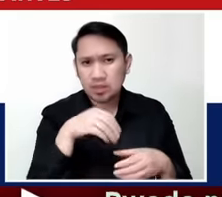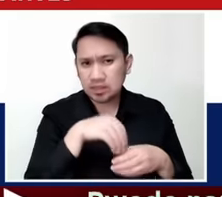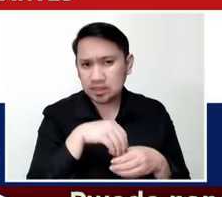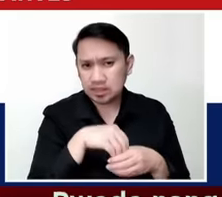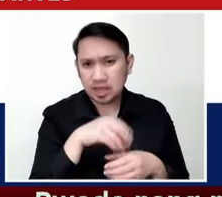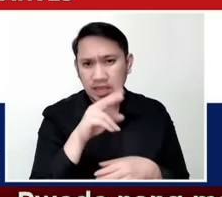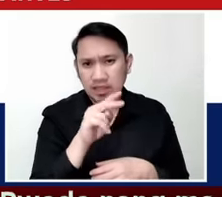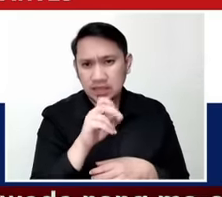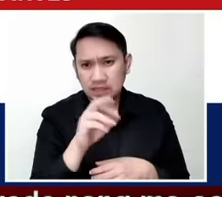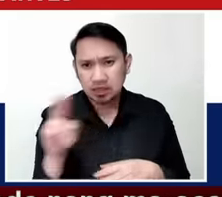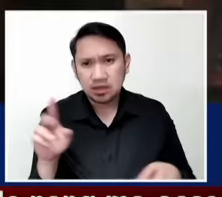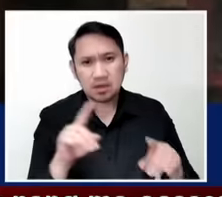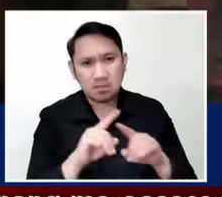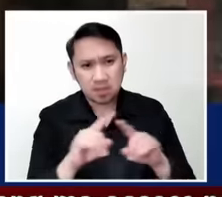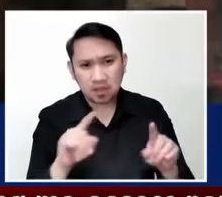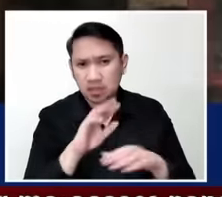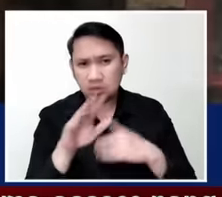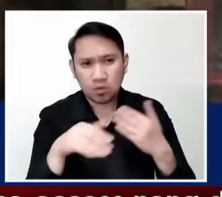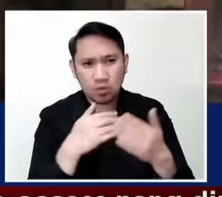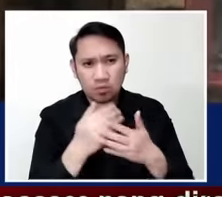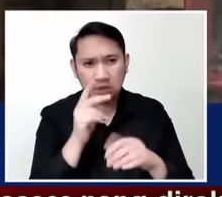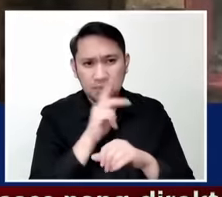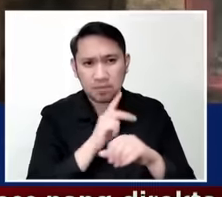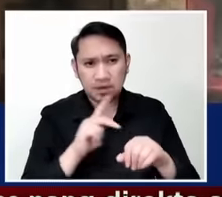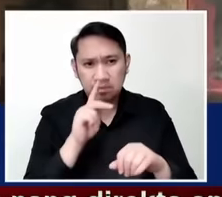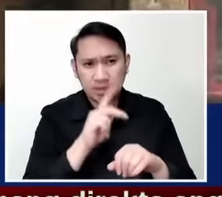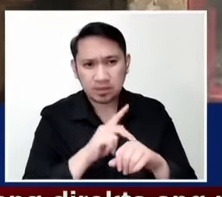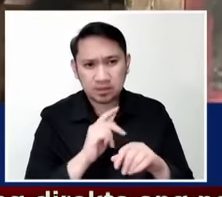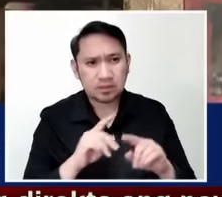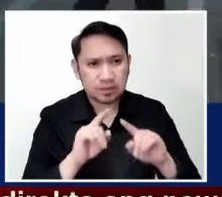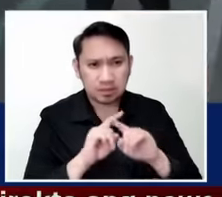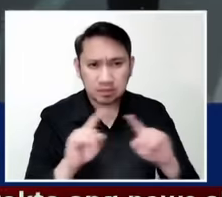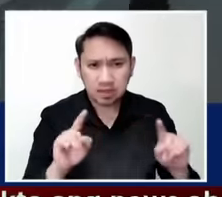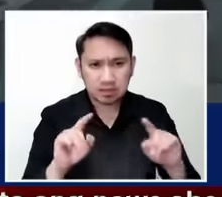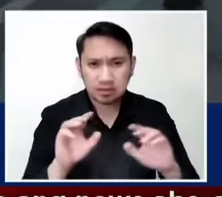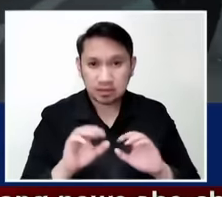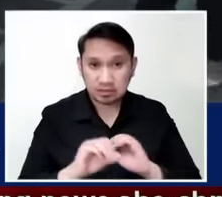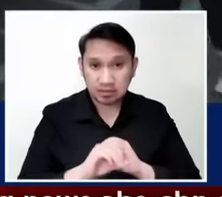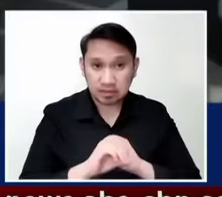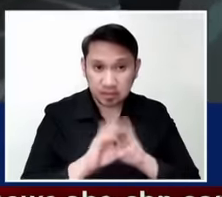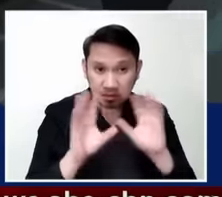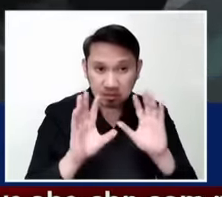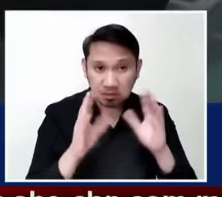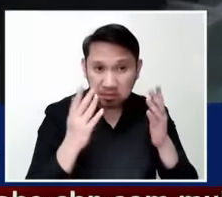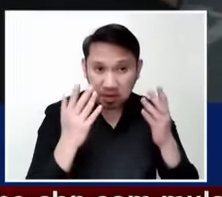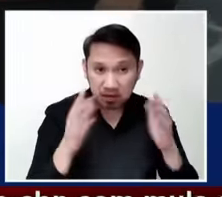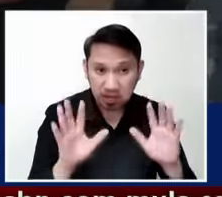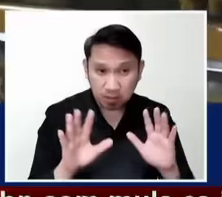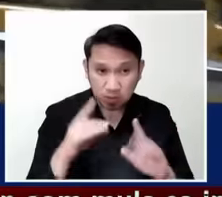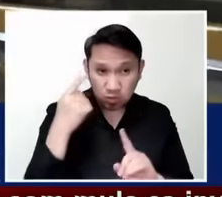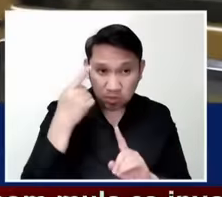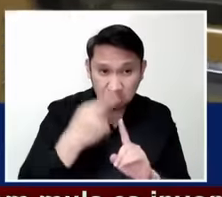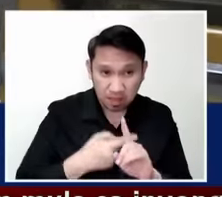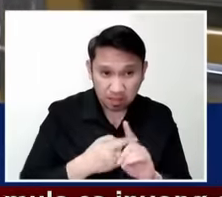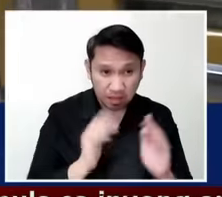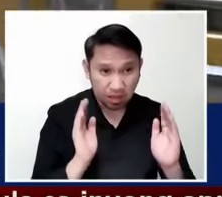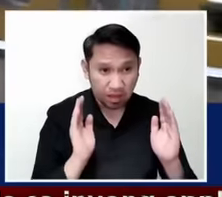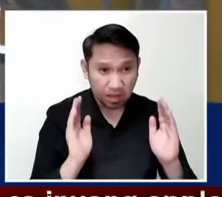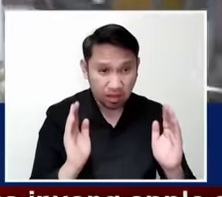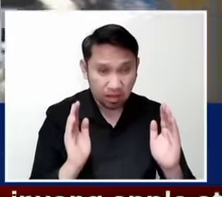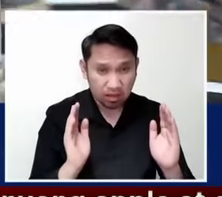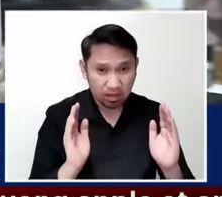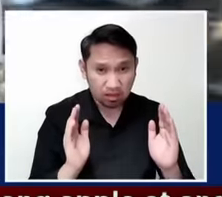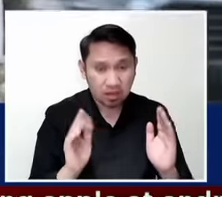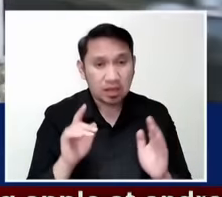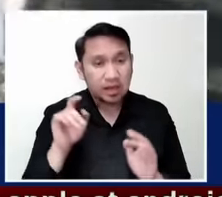rin po dito sa buong Pilipinas. Pero paglilinaw ng OTC, pagkatapos ng isang buwang palugit, consolidated groups